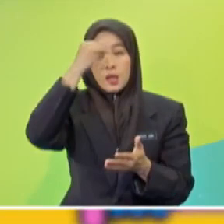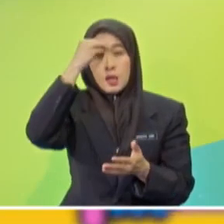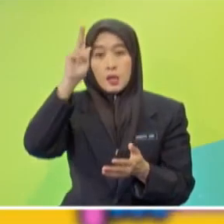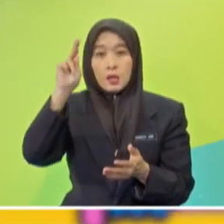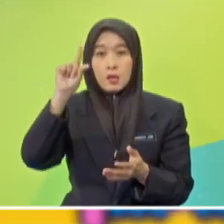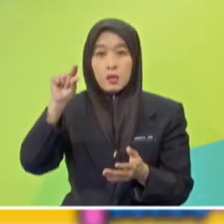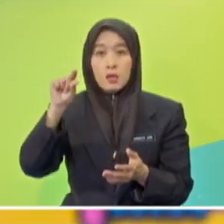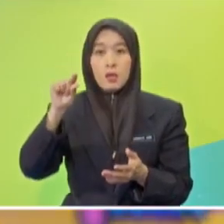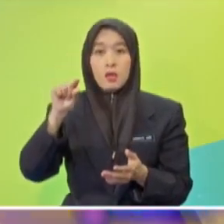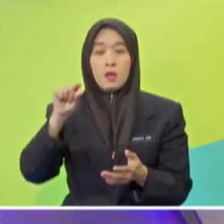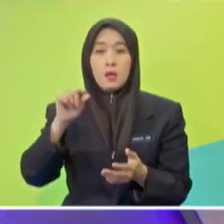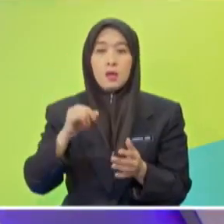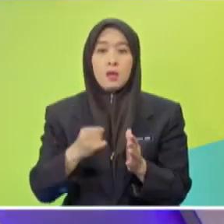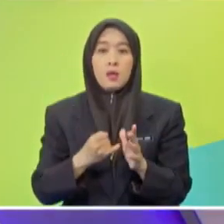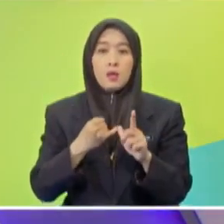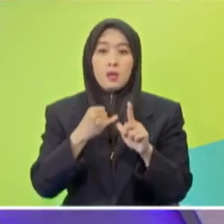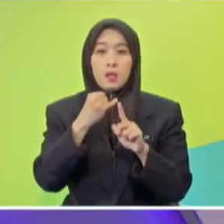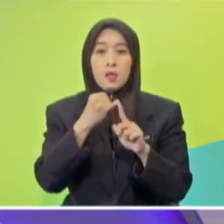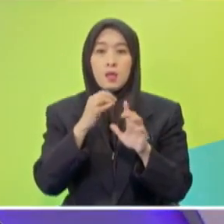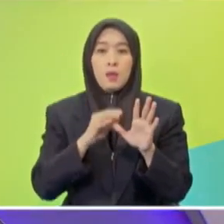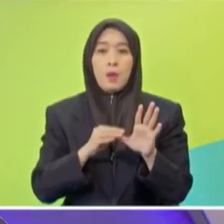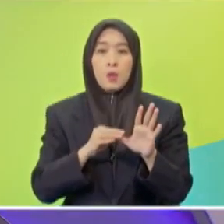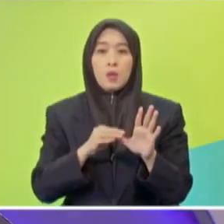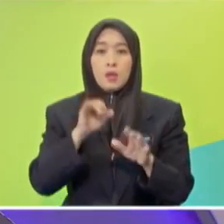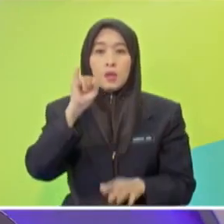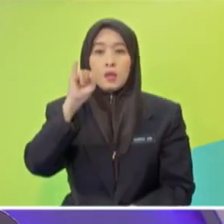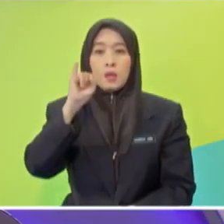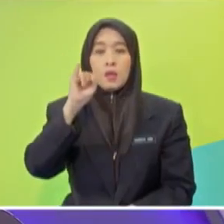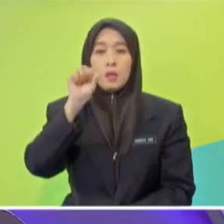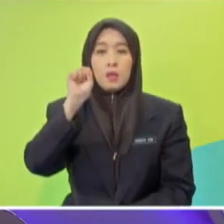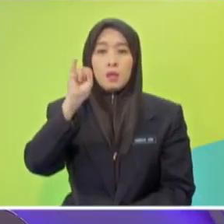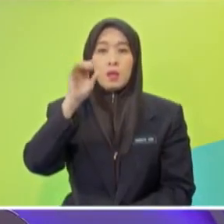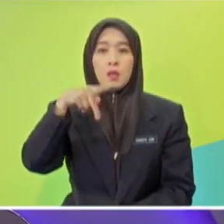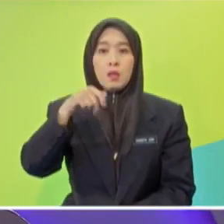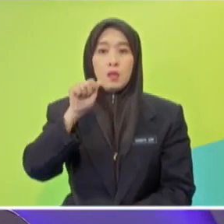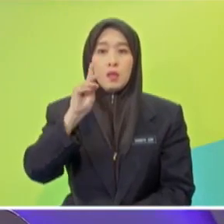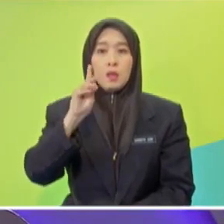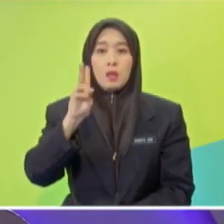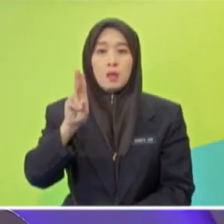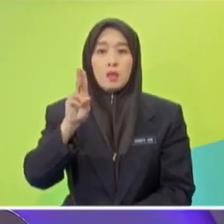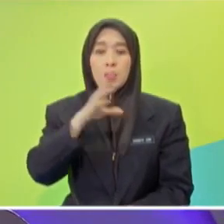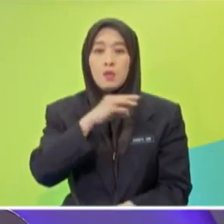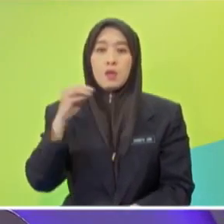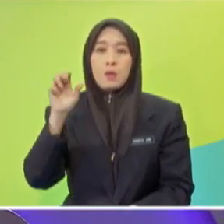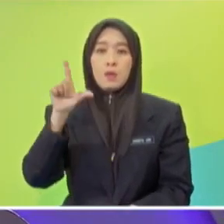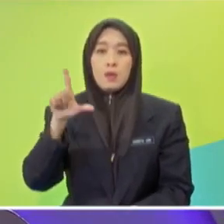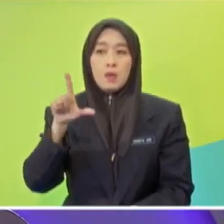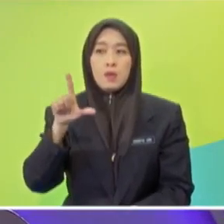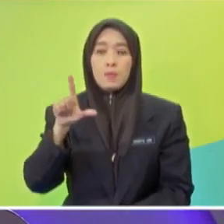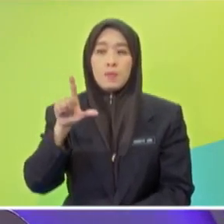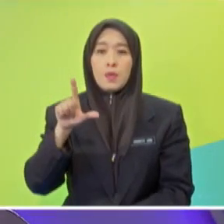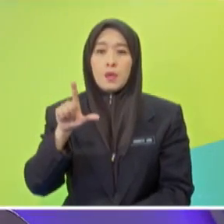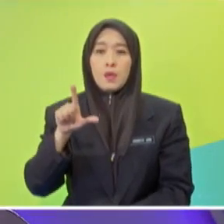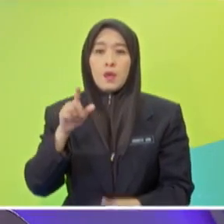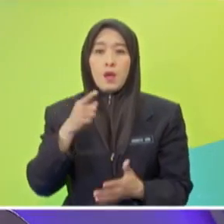ML kita ada satu lagi kenaikan oke nah ini nah ini fungsinya apa